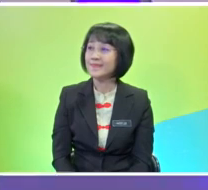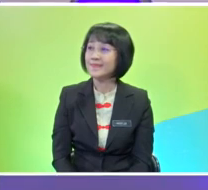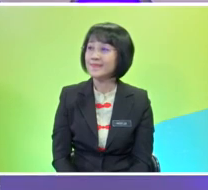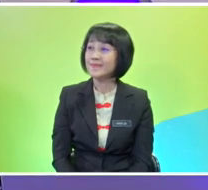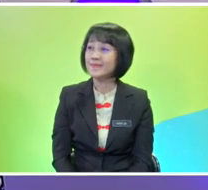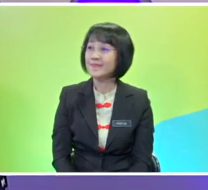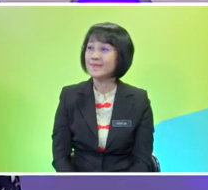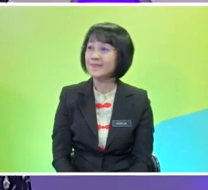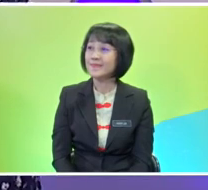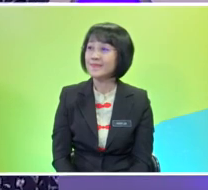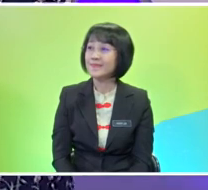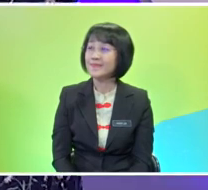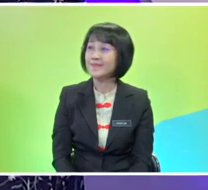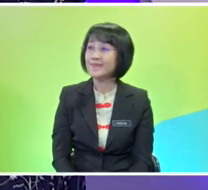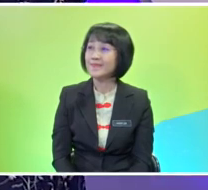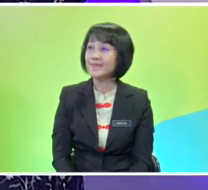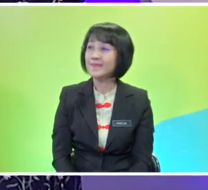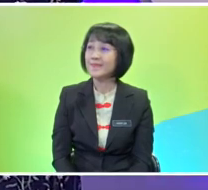yang pertama